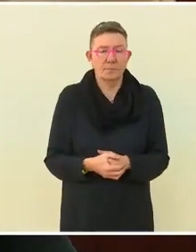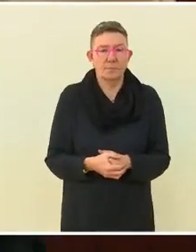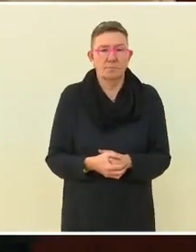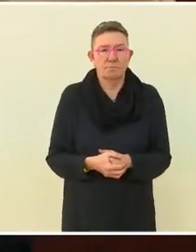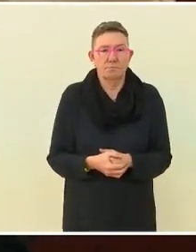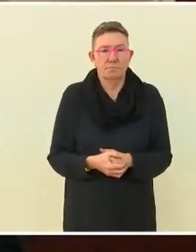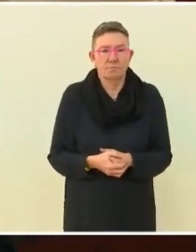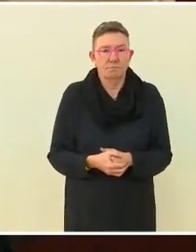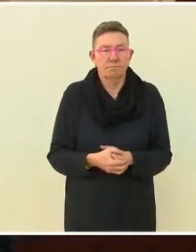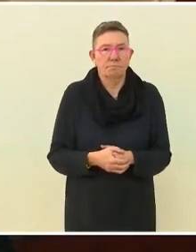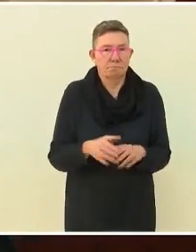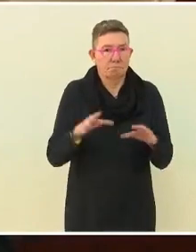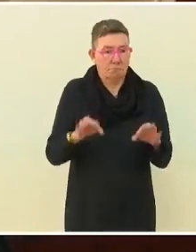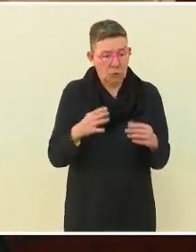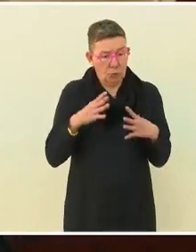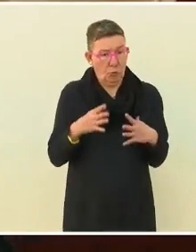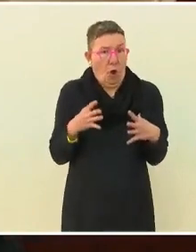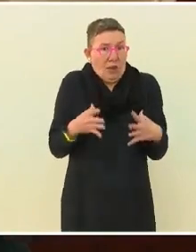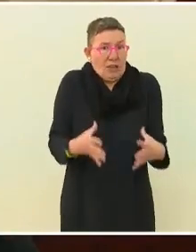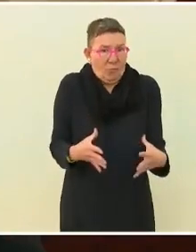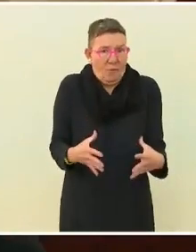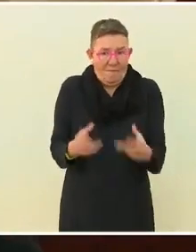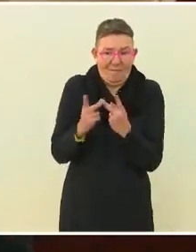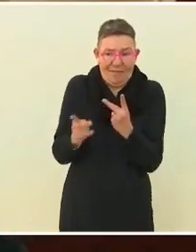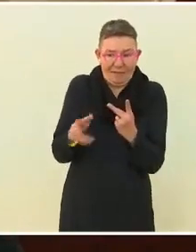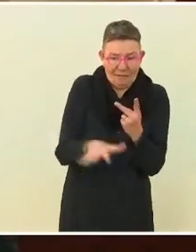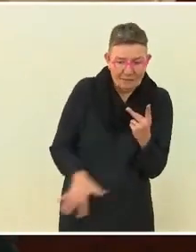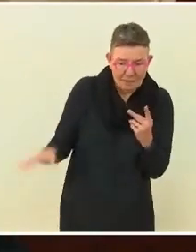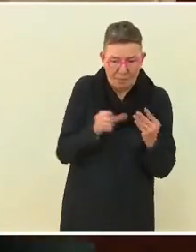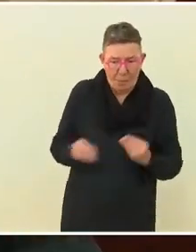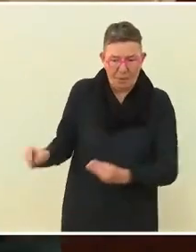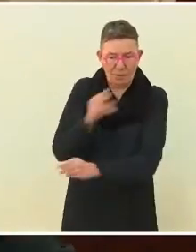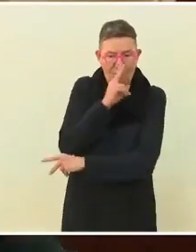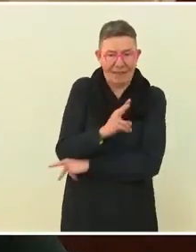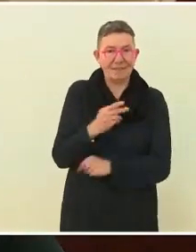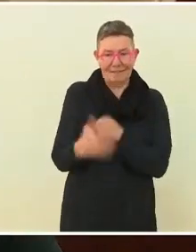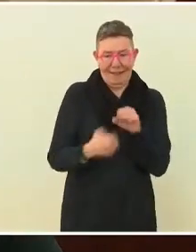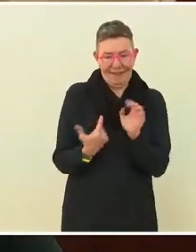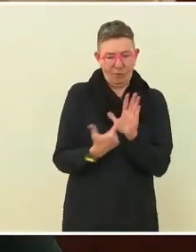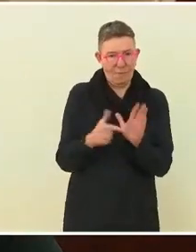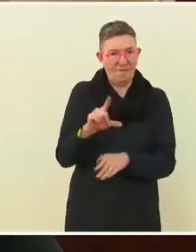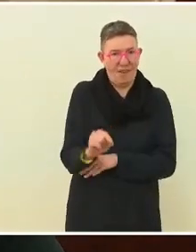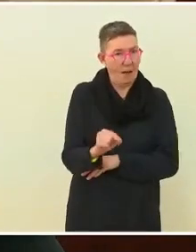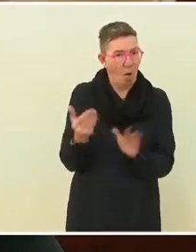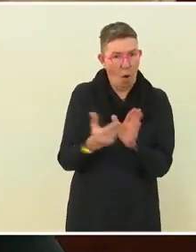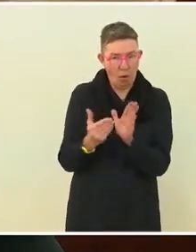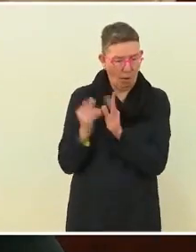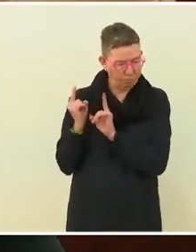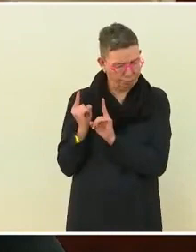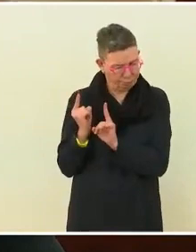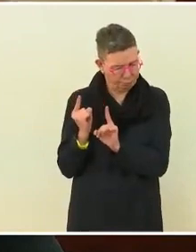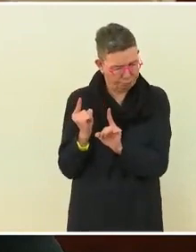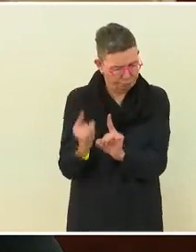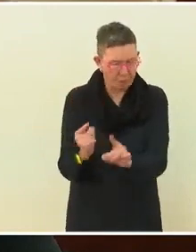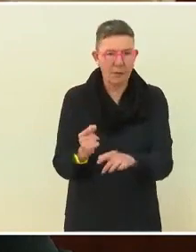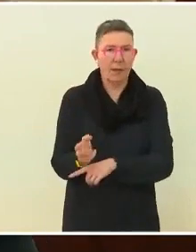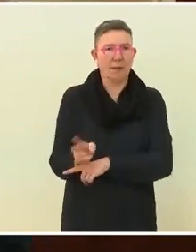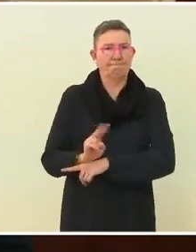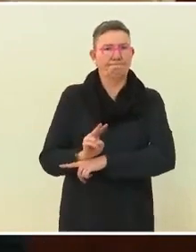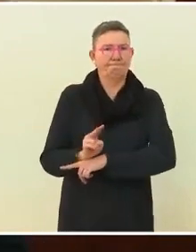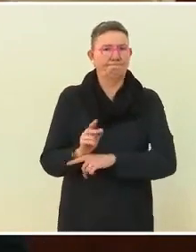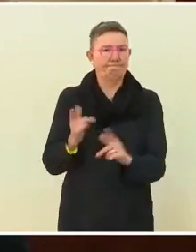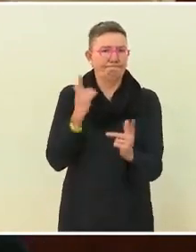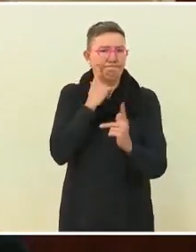C'est le cœur de nos engagements pris devant les Brestoises et les Brestois en 2020 et nous y serons particulièrement vigilants. Tous